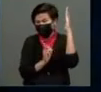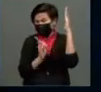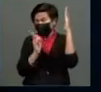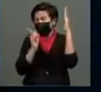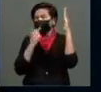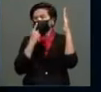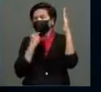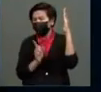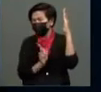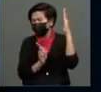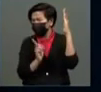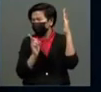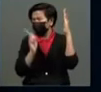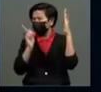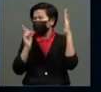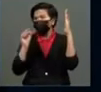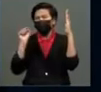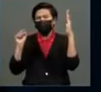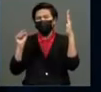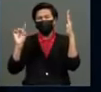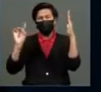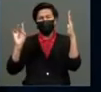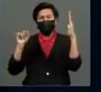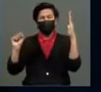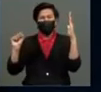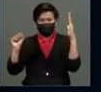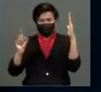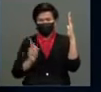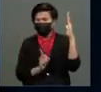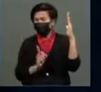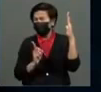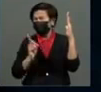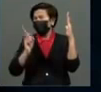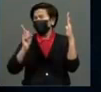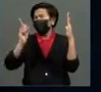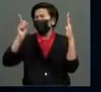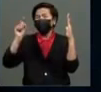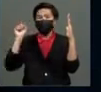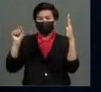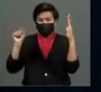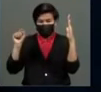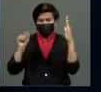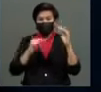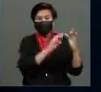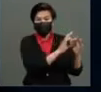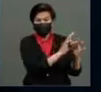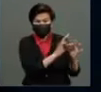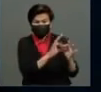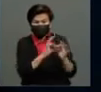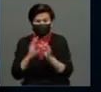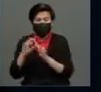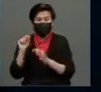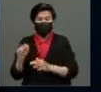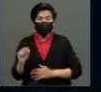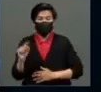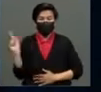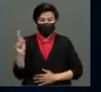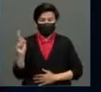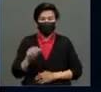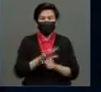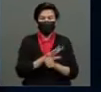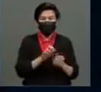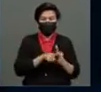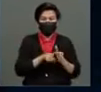าเดิมมากแต่ว่าเป็นอันหนึ่งก็คือเป็นเรื่องที่ต่อเนื่องกันมาคือเรื่องของการระบาดจ